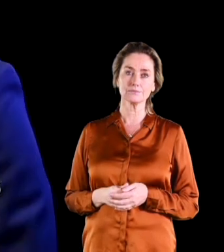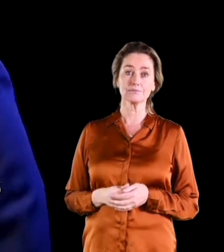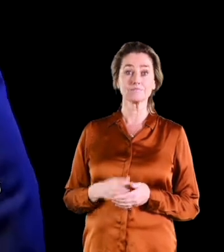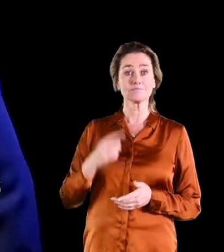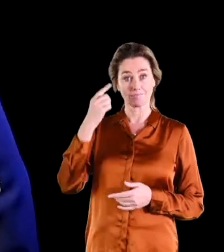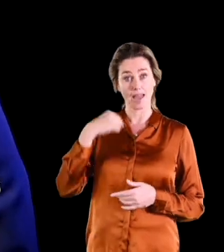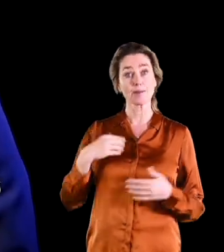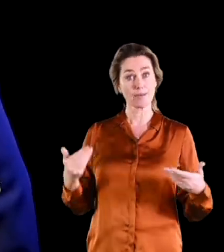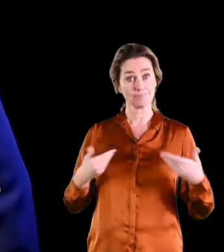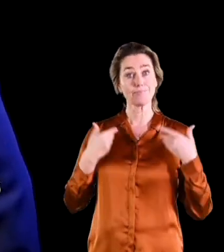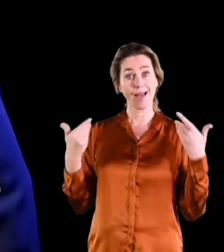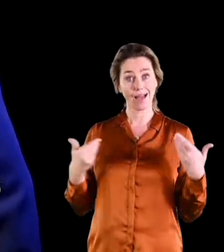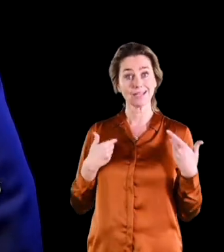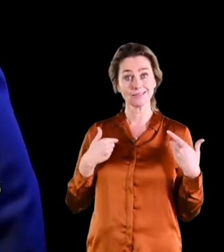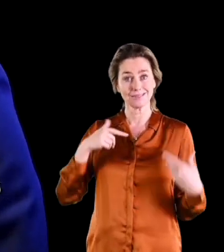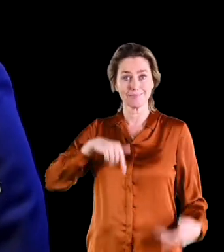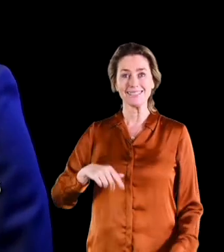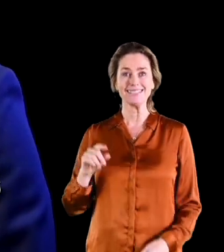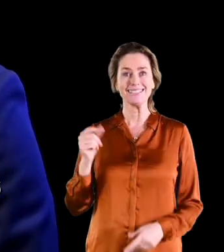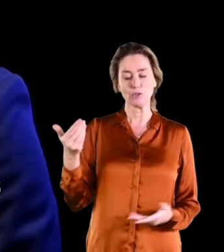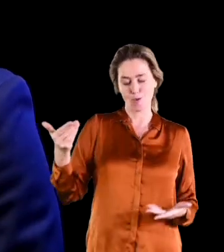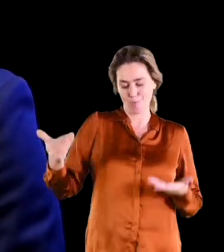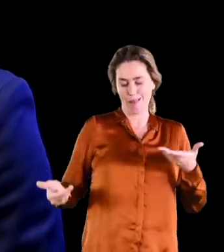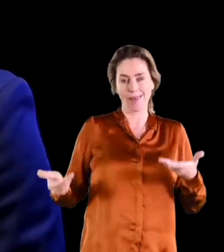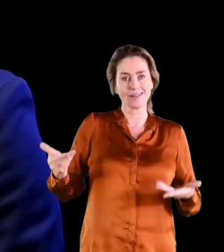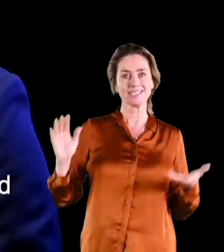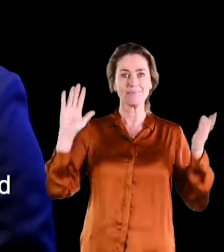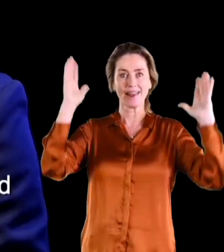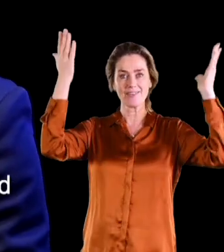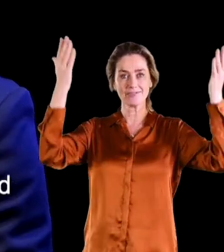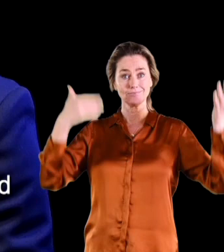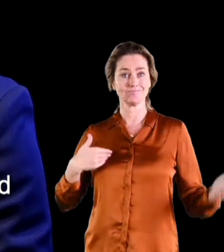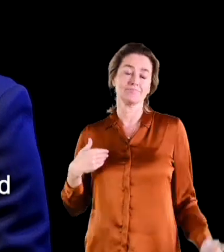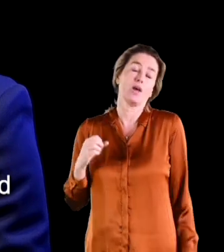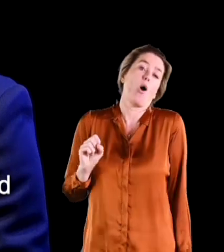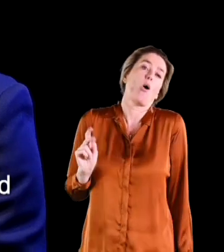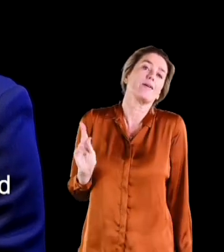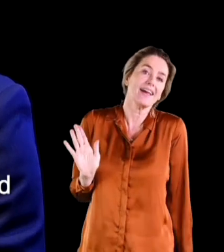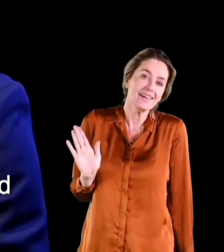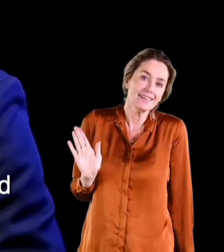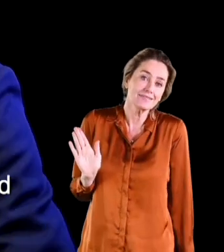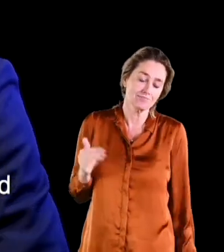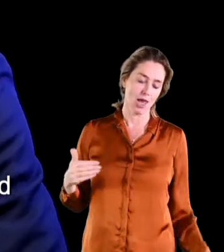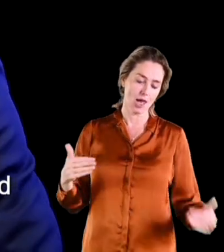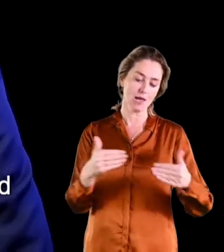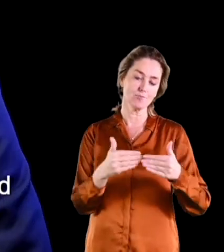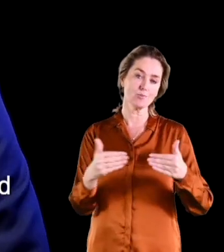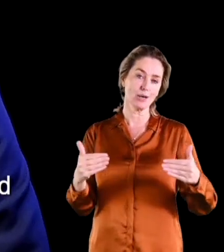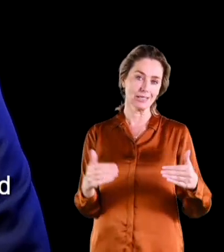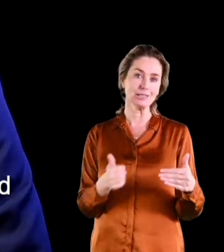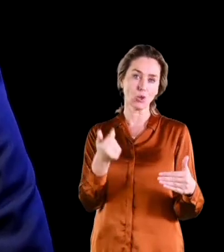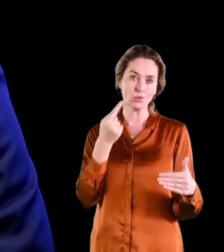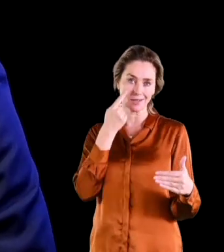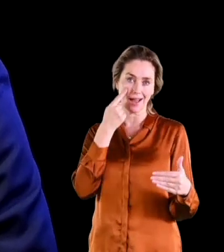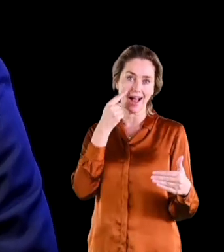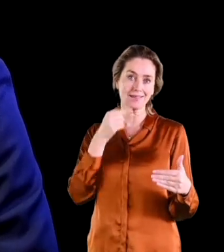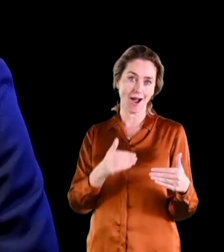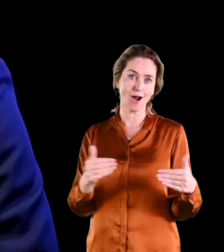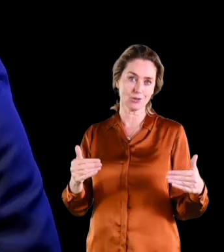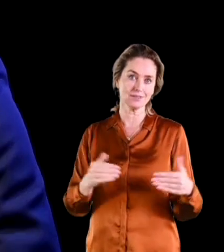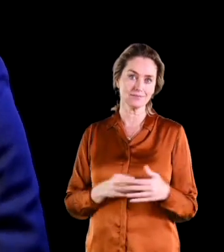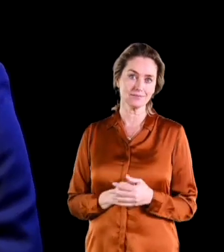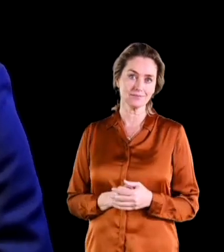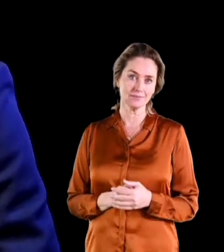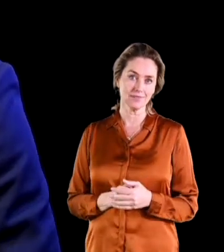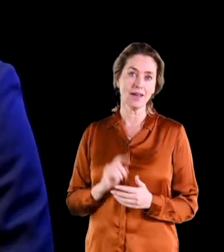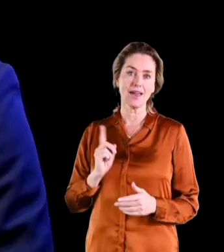Ik ben blij met deze nieuwe balans in mijn leven. Oké, ik moet mijn grenzen heel goed in de gaten houden. Ik